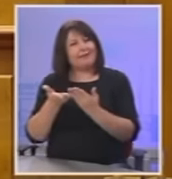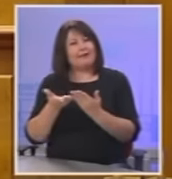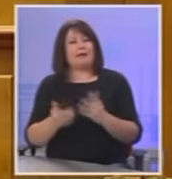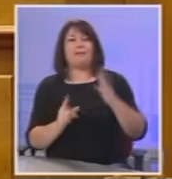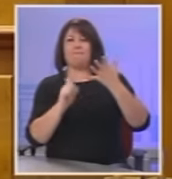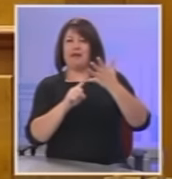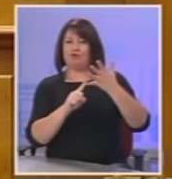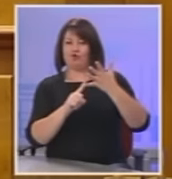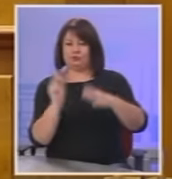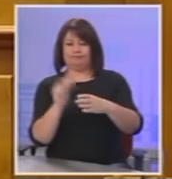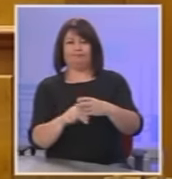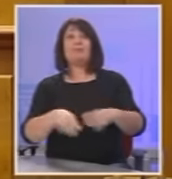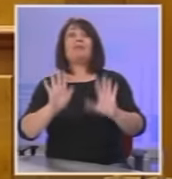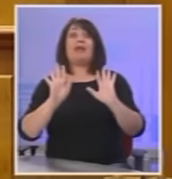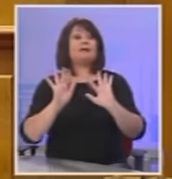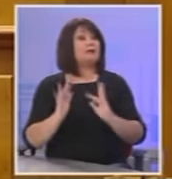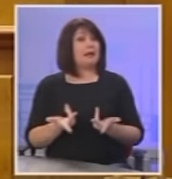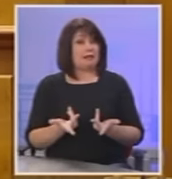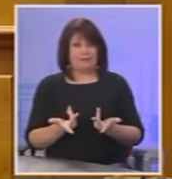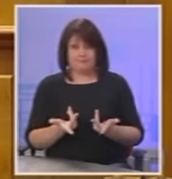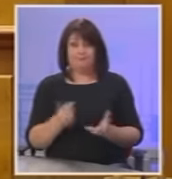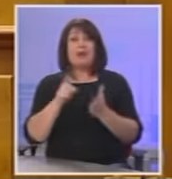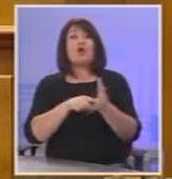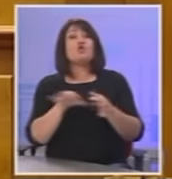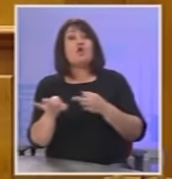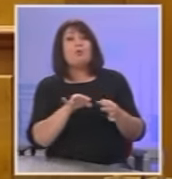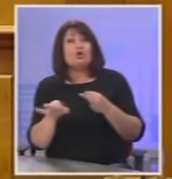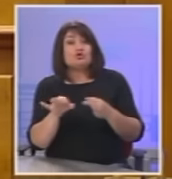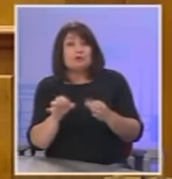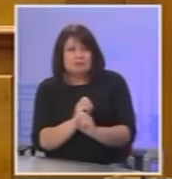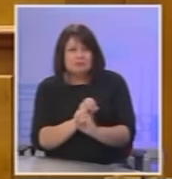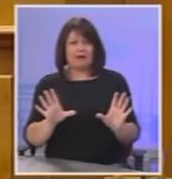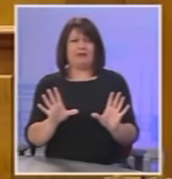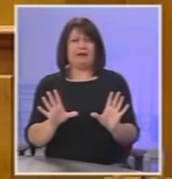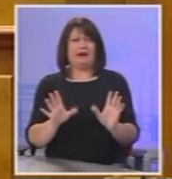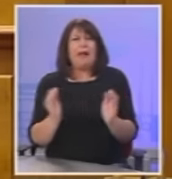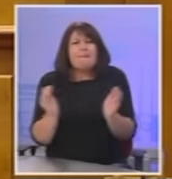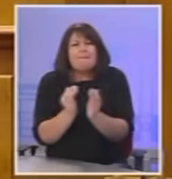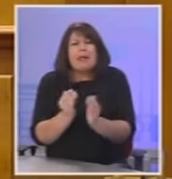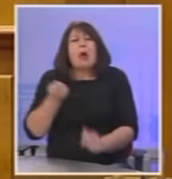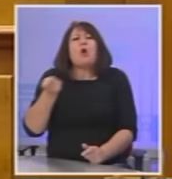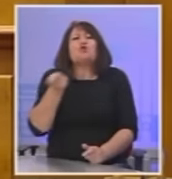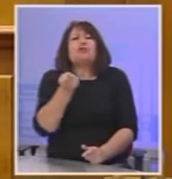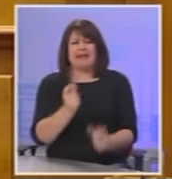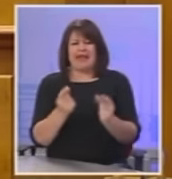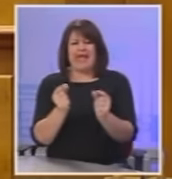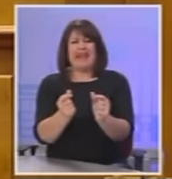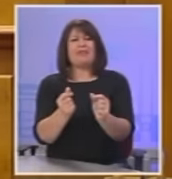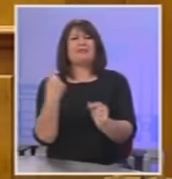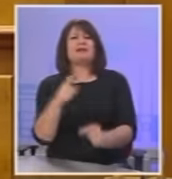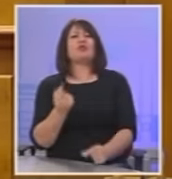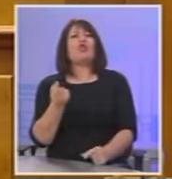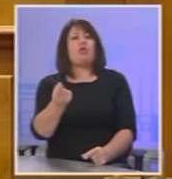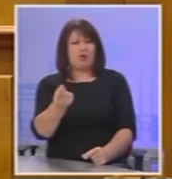Πέμπτον, το καταψηφίζουμε διότι το νομοσχέδιο ευνηδιάζει πλήρως τους μικροφιλέτες που μπήκαν στη ρύθμιση των 100